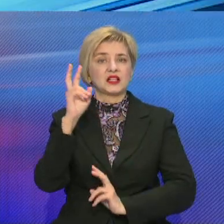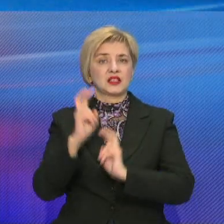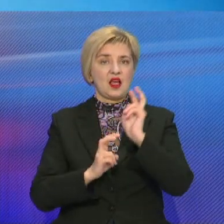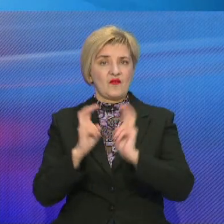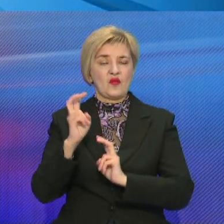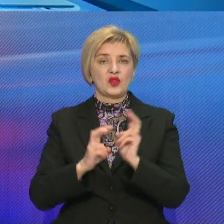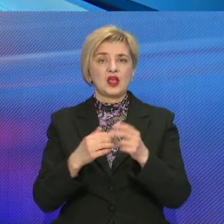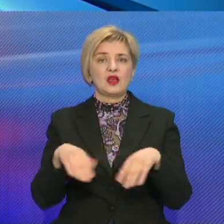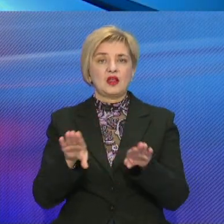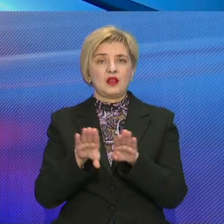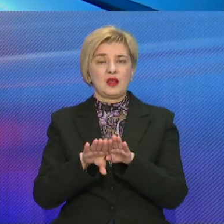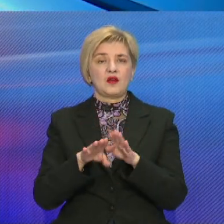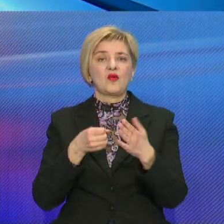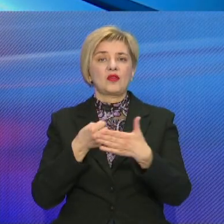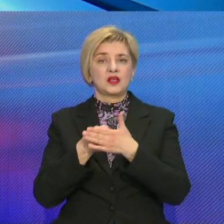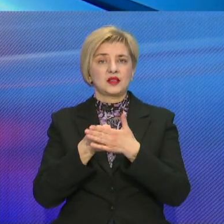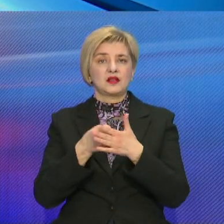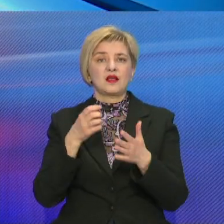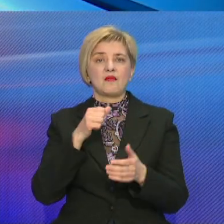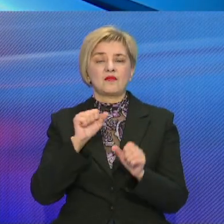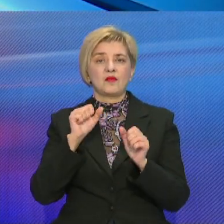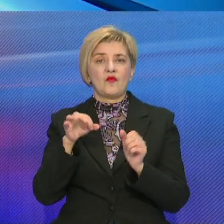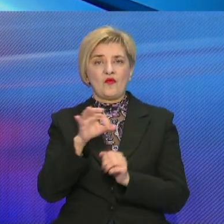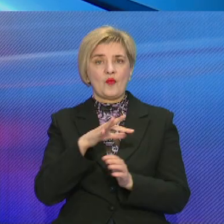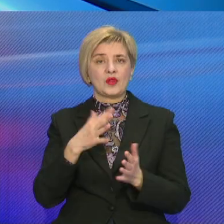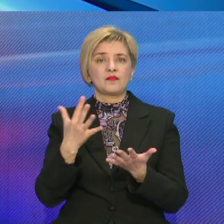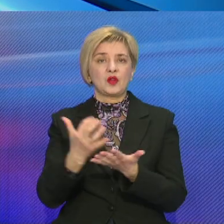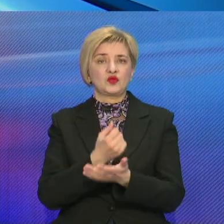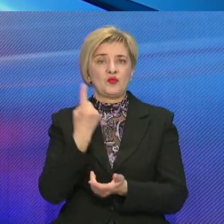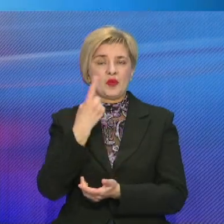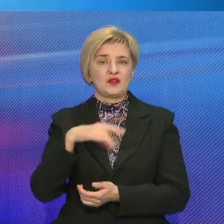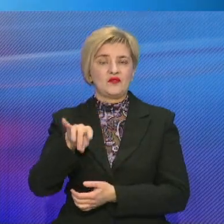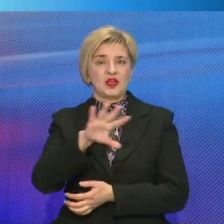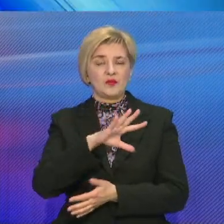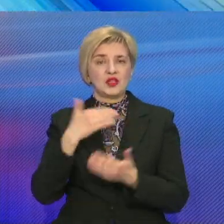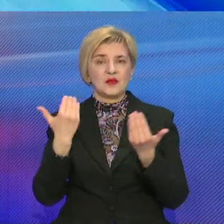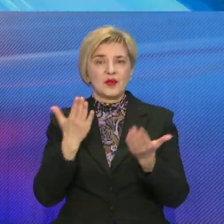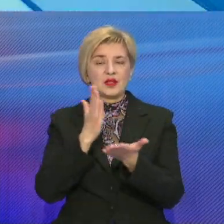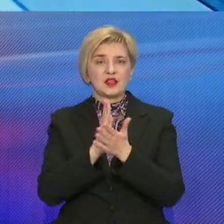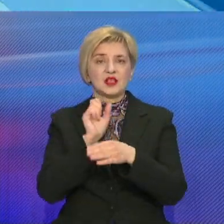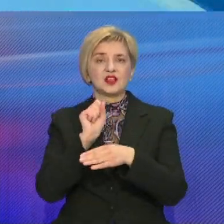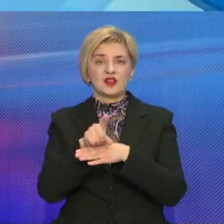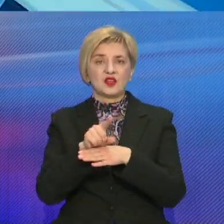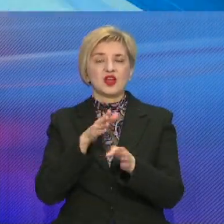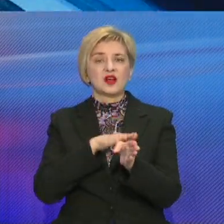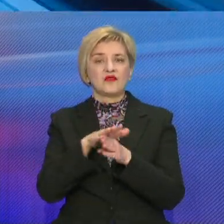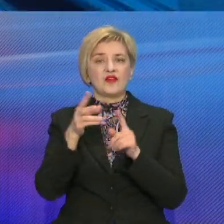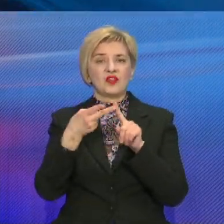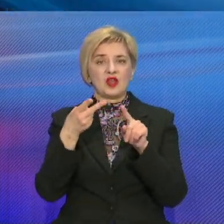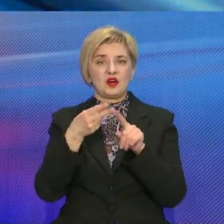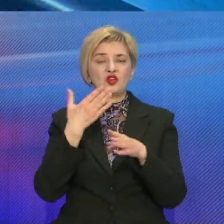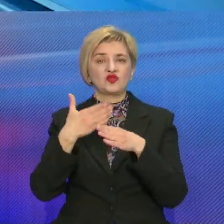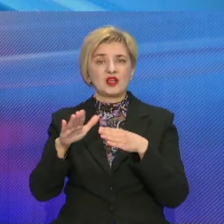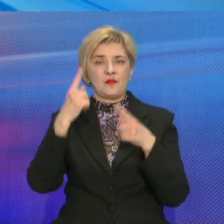в область змогла одна з перших у республіці. На даний момент перед регіоном стоїть задача реалізувати другу частку проєкту по